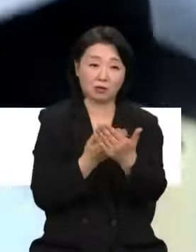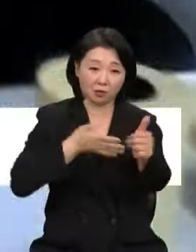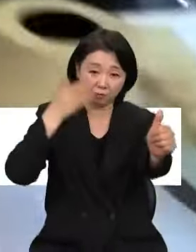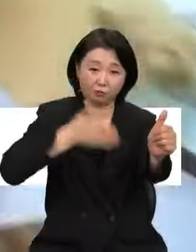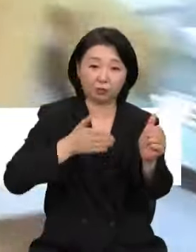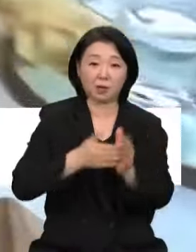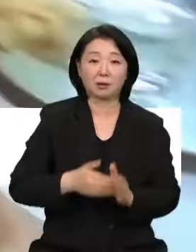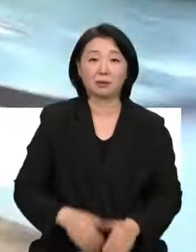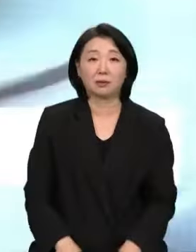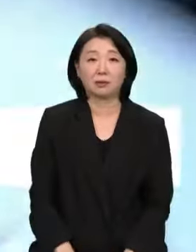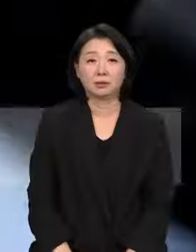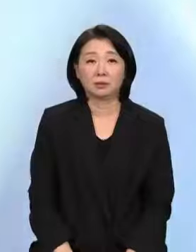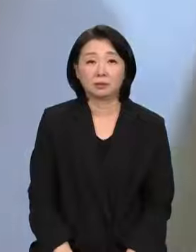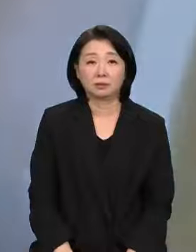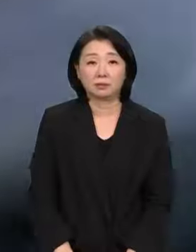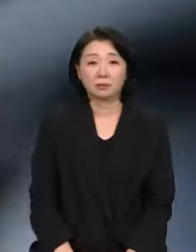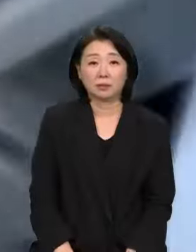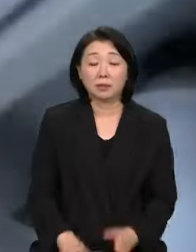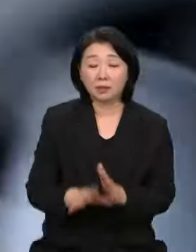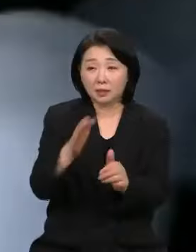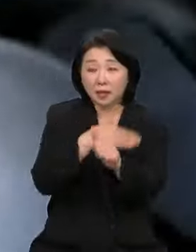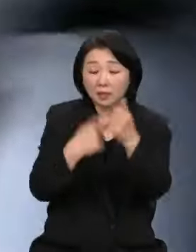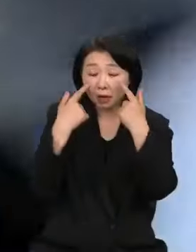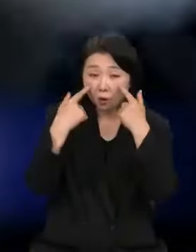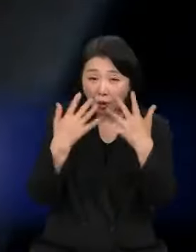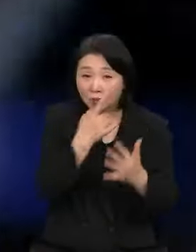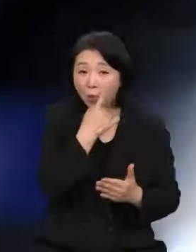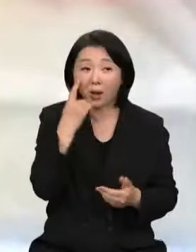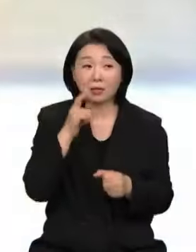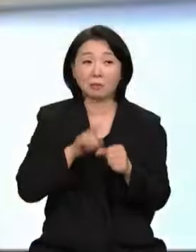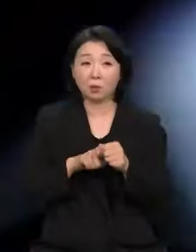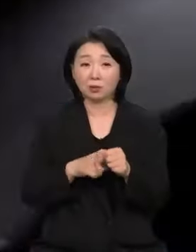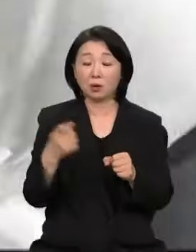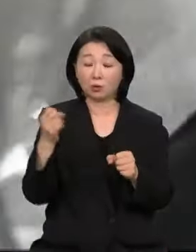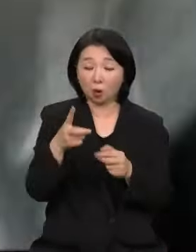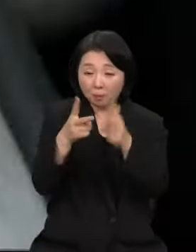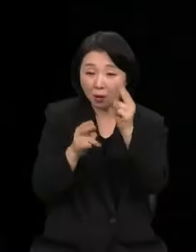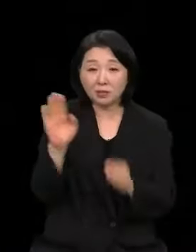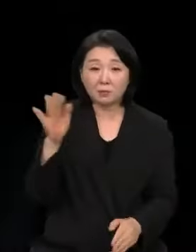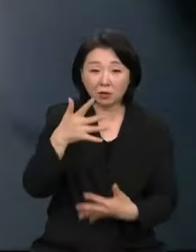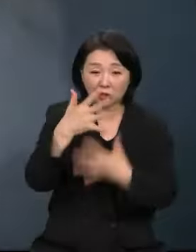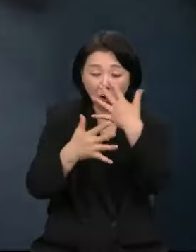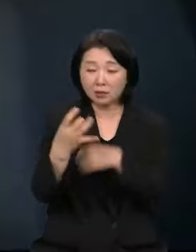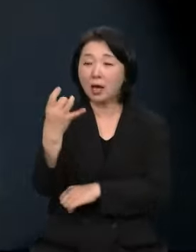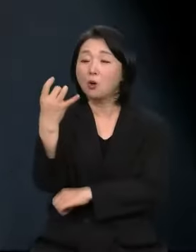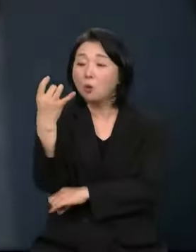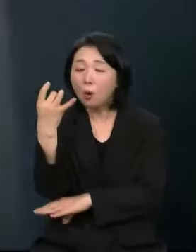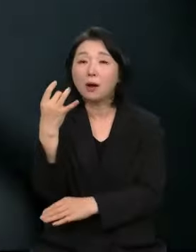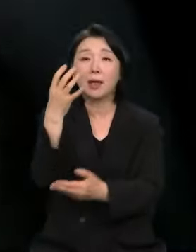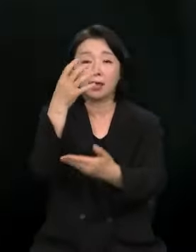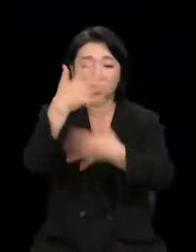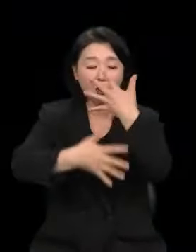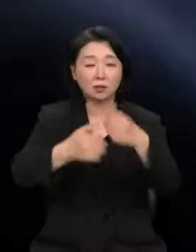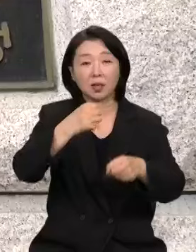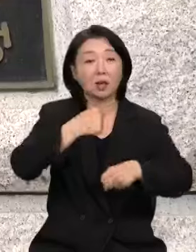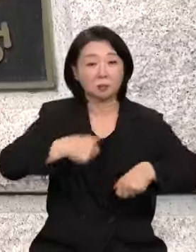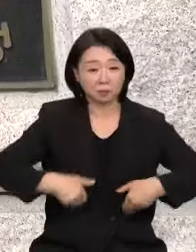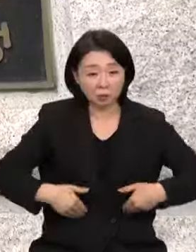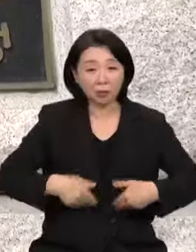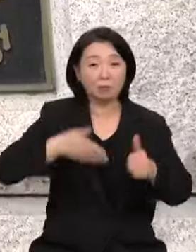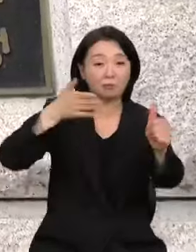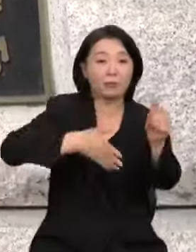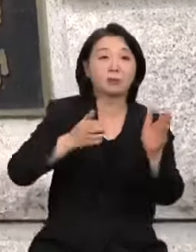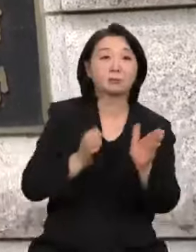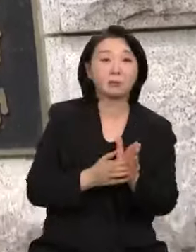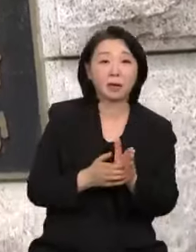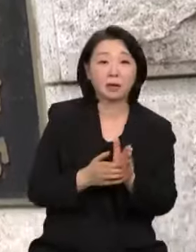것으로 확인됐습니다. 당시 상황을 정확히 확인하려면 편집본이 아닌 영상의 원본이 필요하다고 판단한 겁니다.